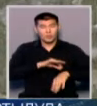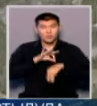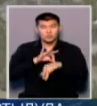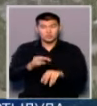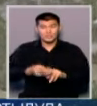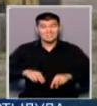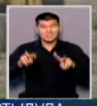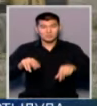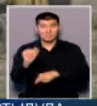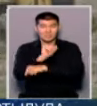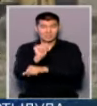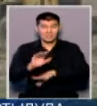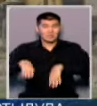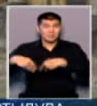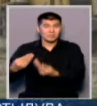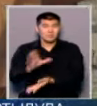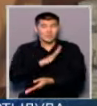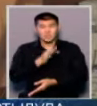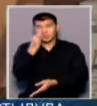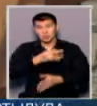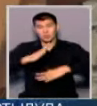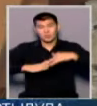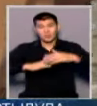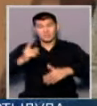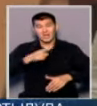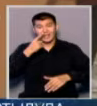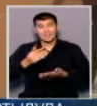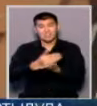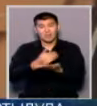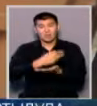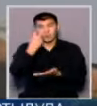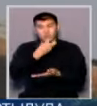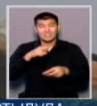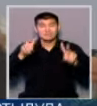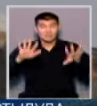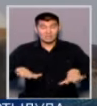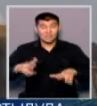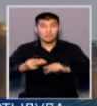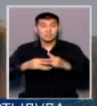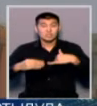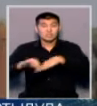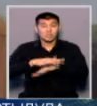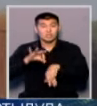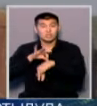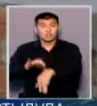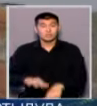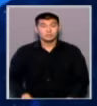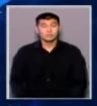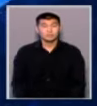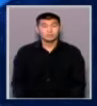жұмысқа арнайы техникалар да жұмылдырылған. Жауапты мамандардың айтуынша, жиналған қоқыстар арнайы полигондарға жіберіледі.